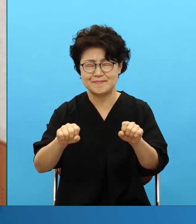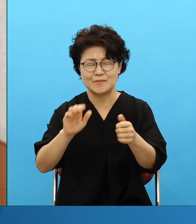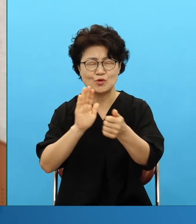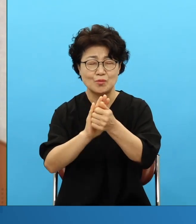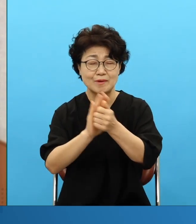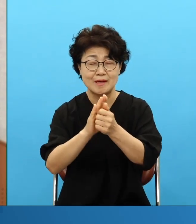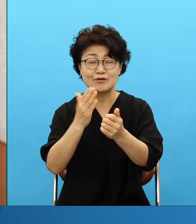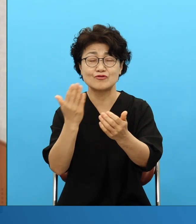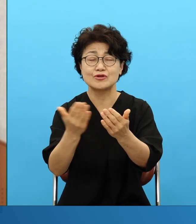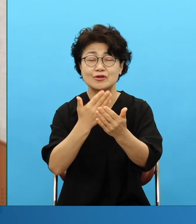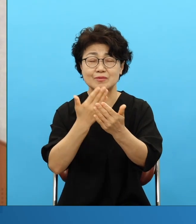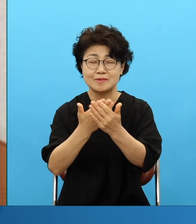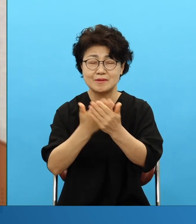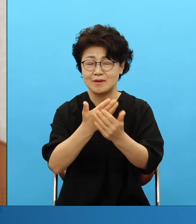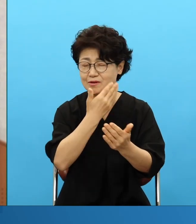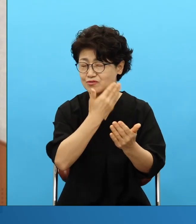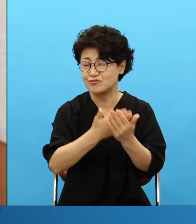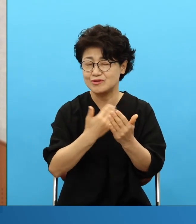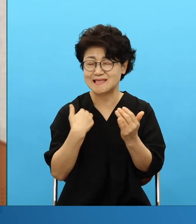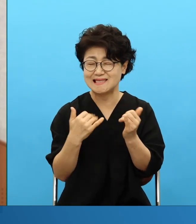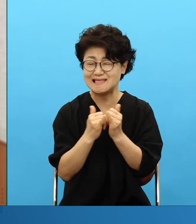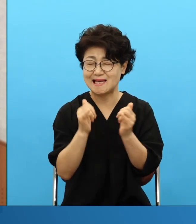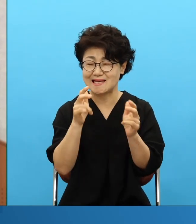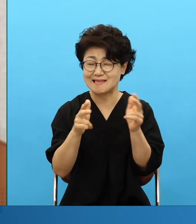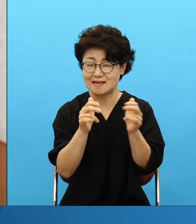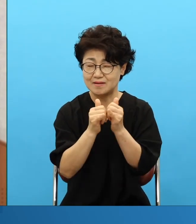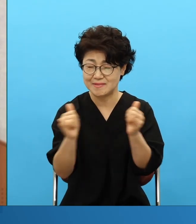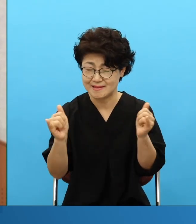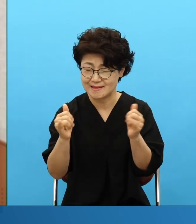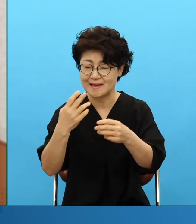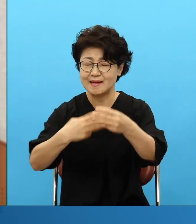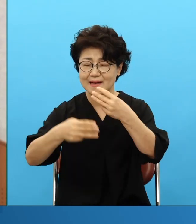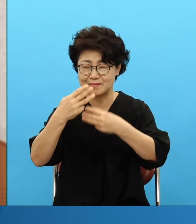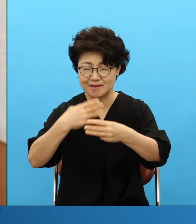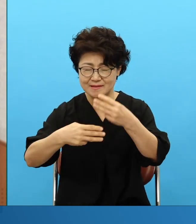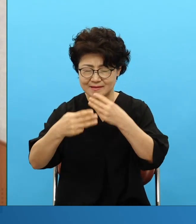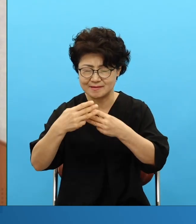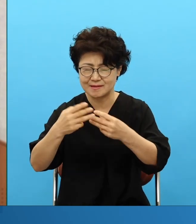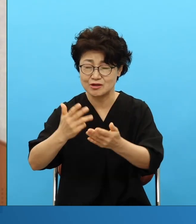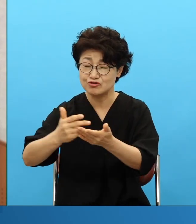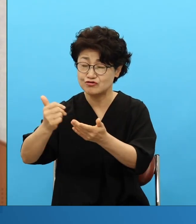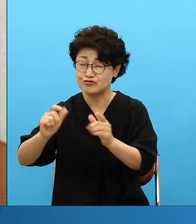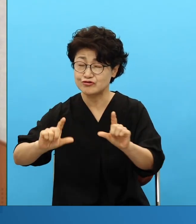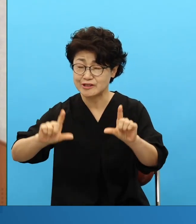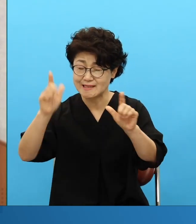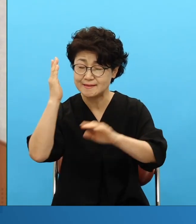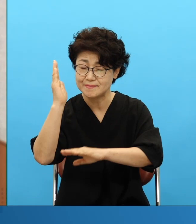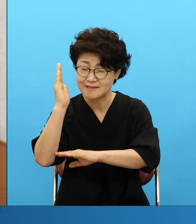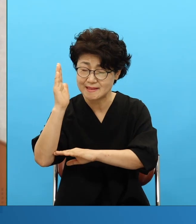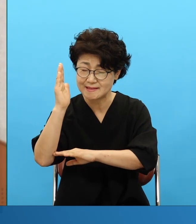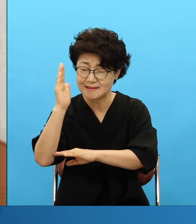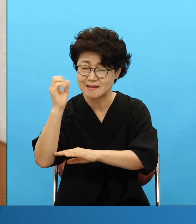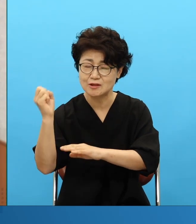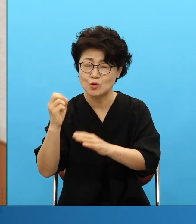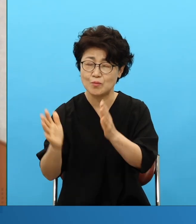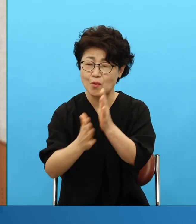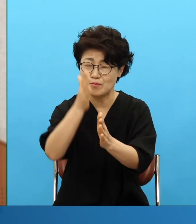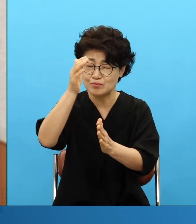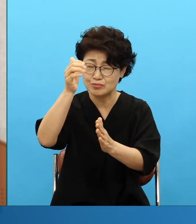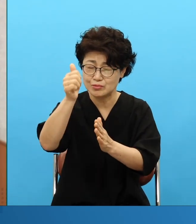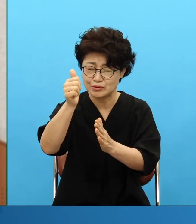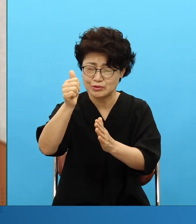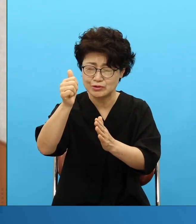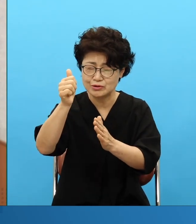중직자 산업인들과 렘넌트들이 주일 강당과 본부 집회에 언약 잡고서 기도의